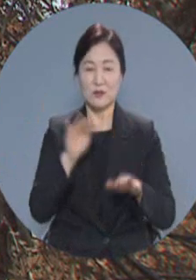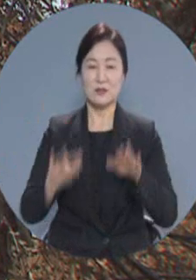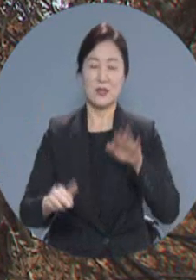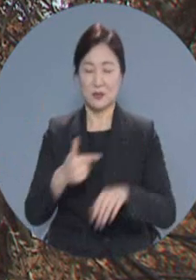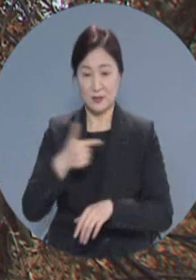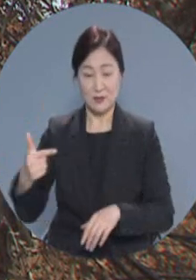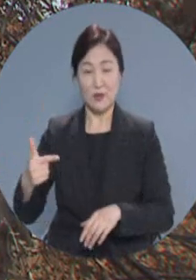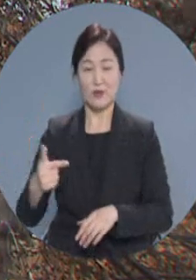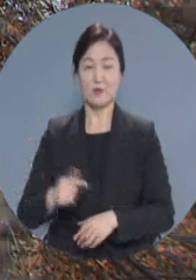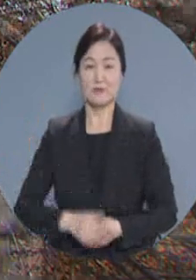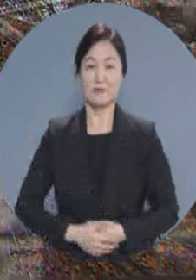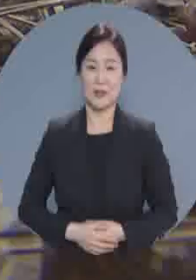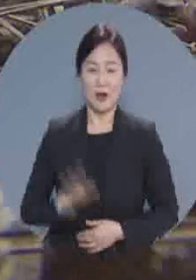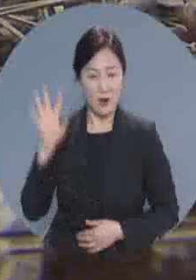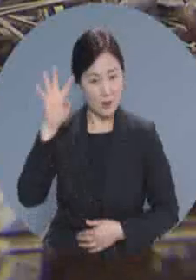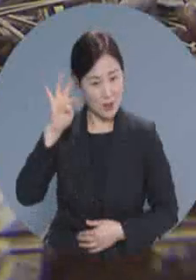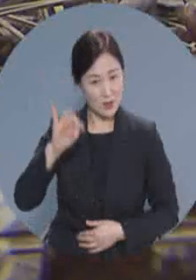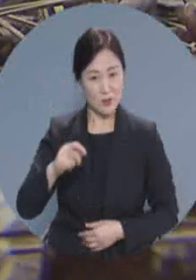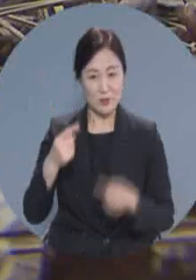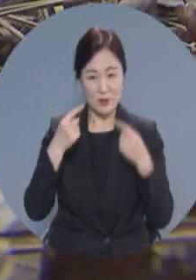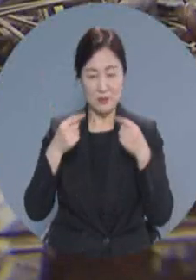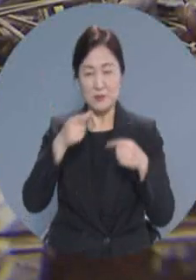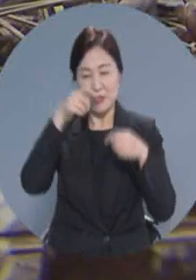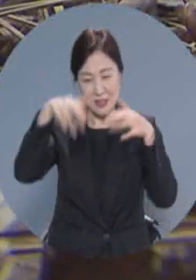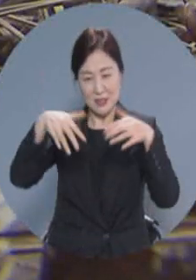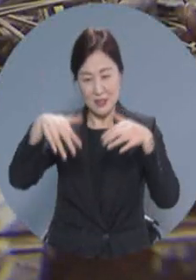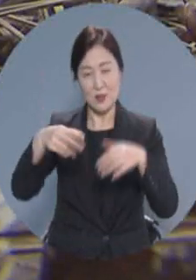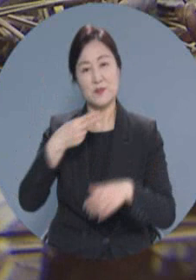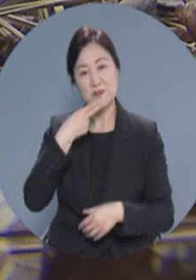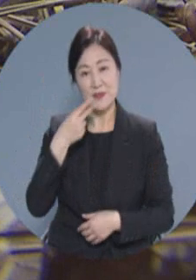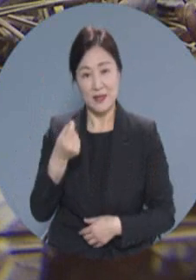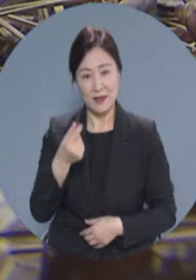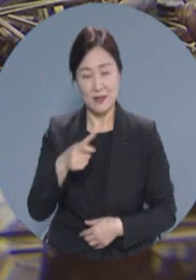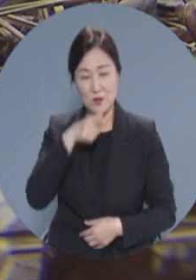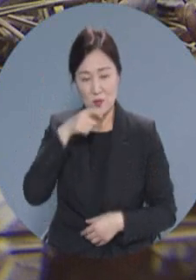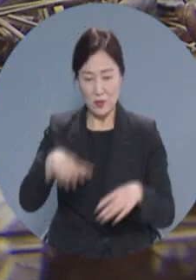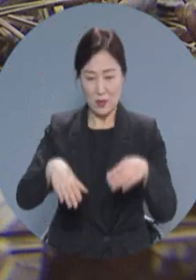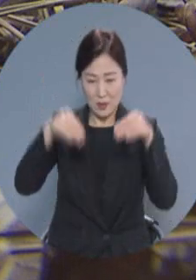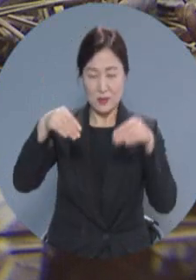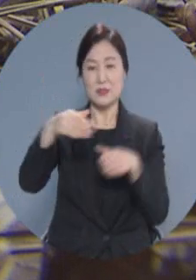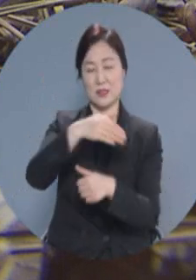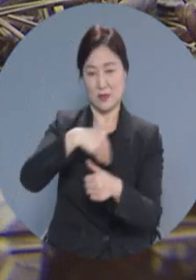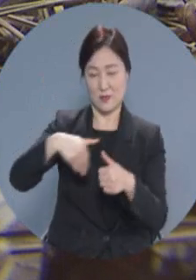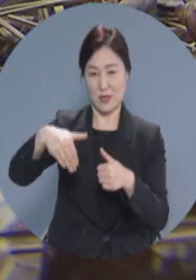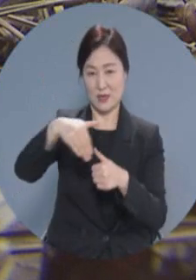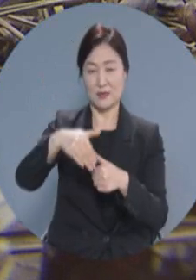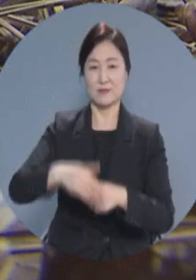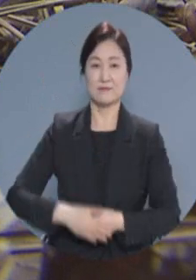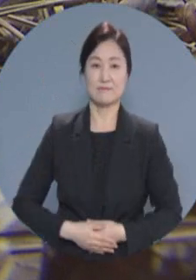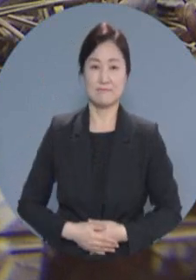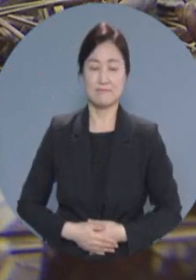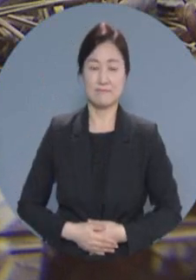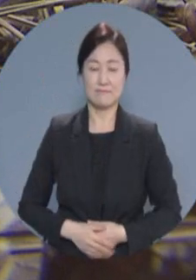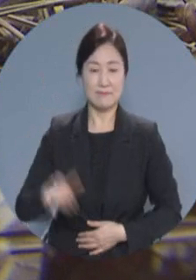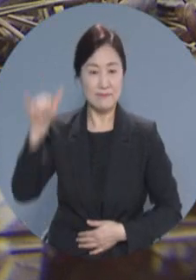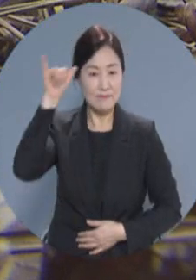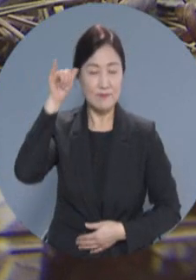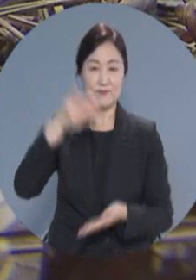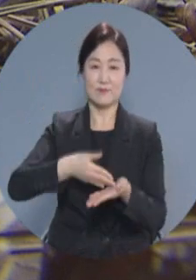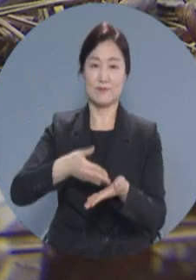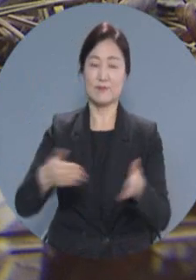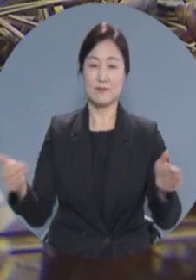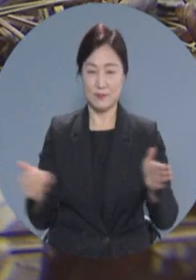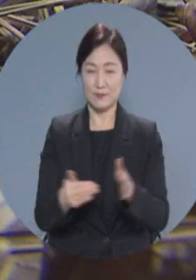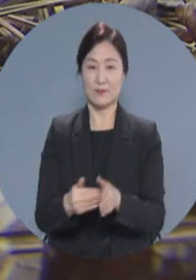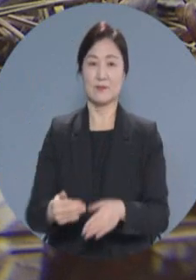벌어지게 씁니다 당분간 뚜렷한 비 소식은 없어서 대기는 더 매말라 갈 것으로 예상됩니다 지금까지 ai